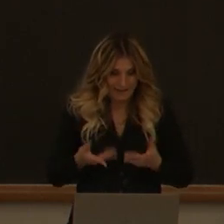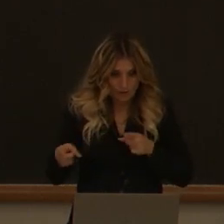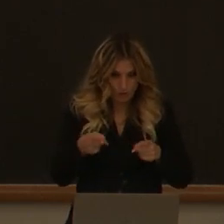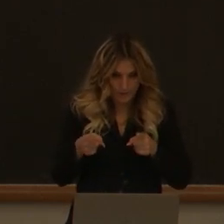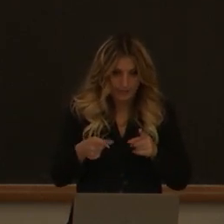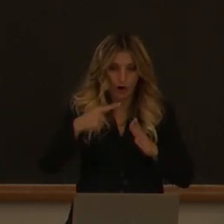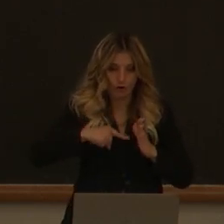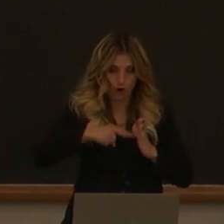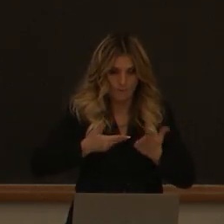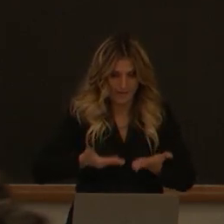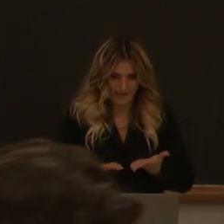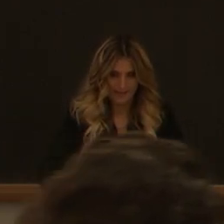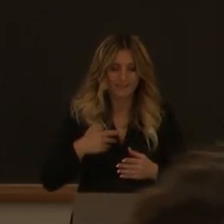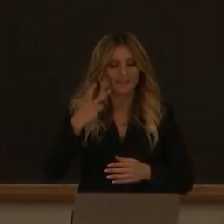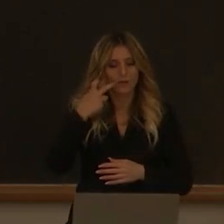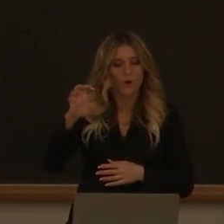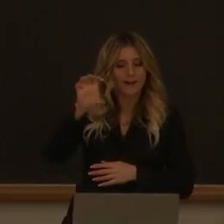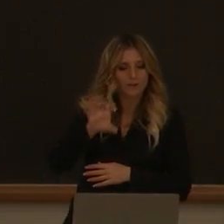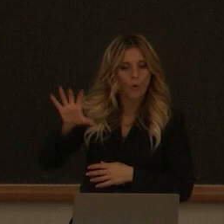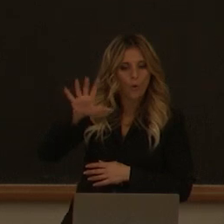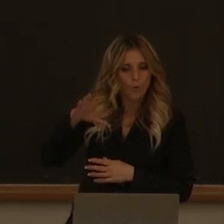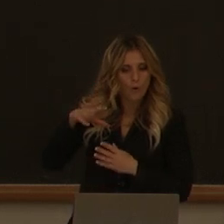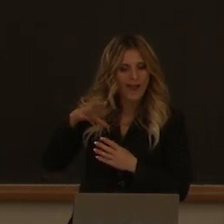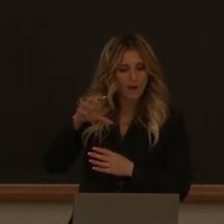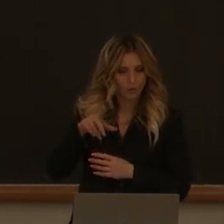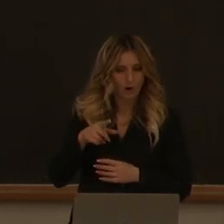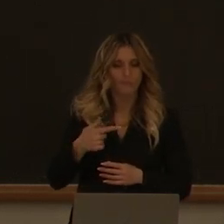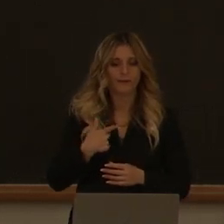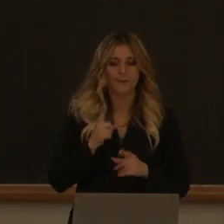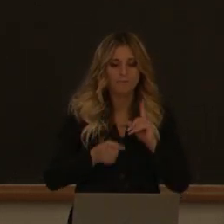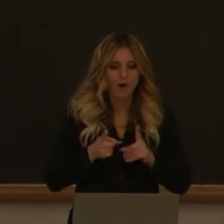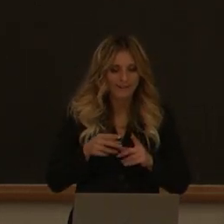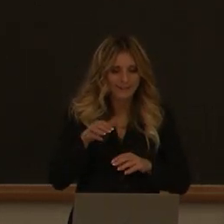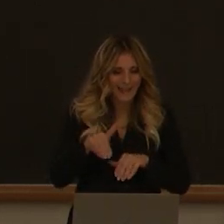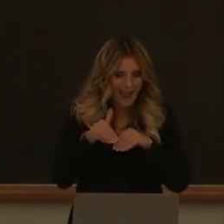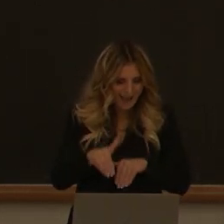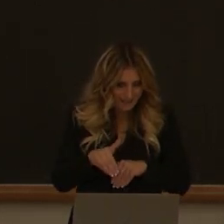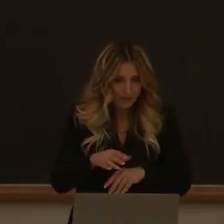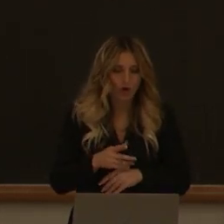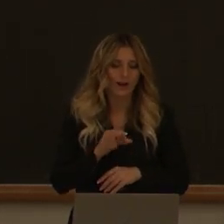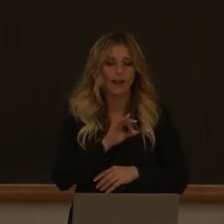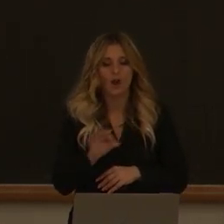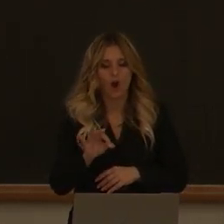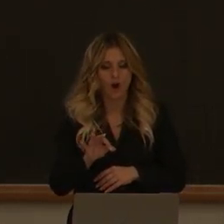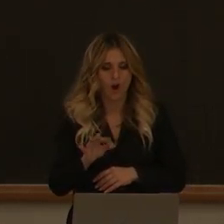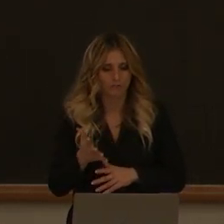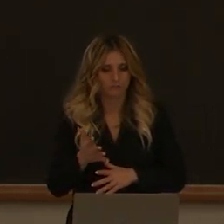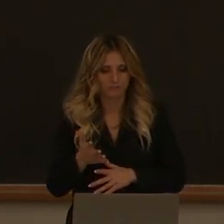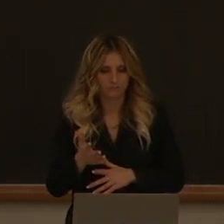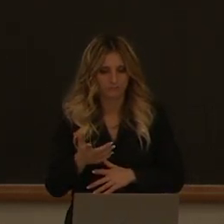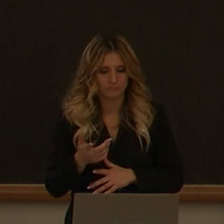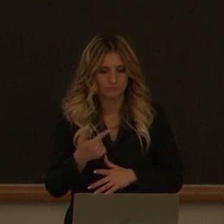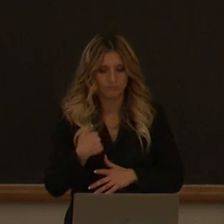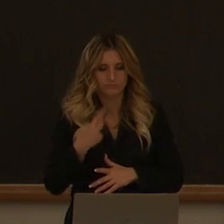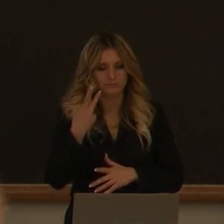in questi mesi, a livello di Unione Europea, per le politiche agricole e per quello che viene stato